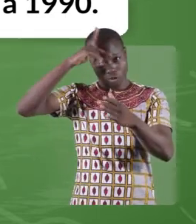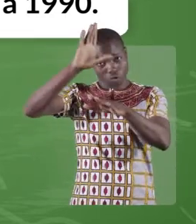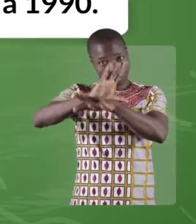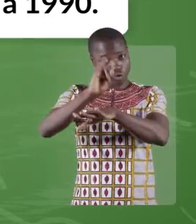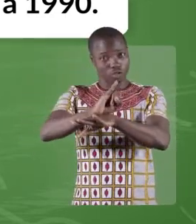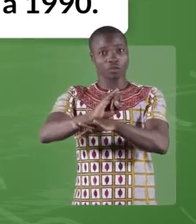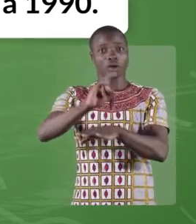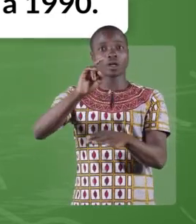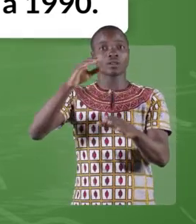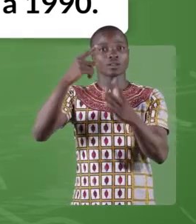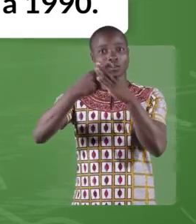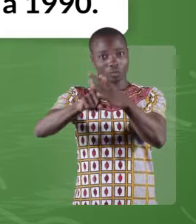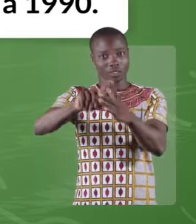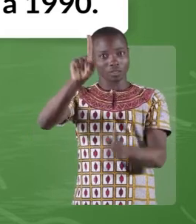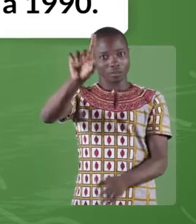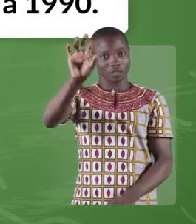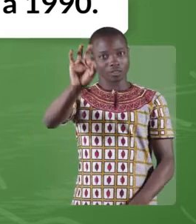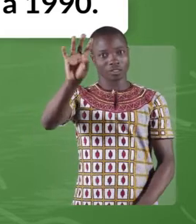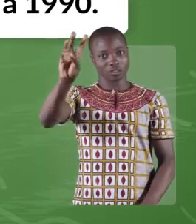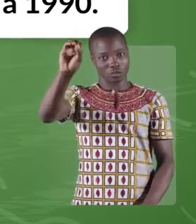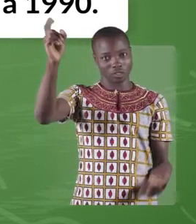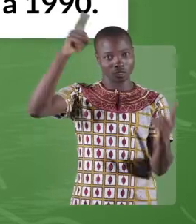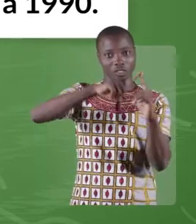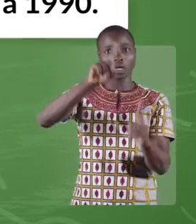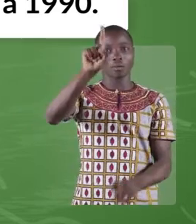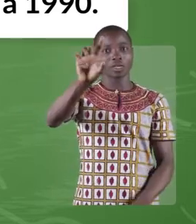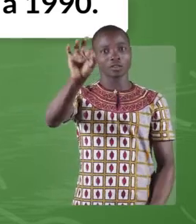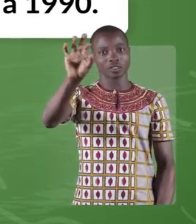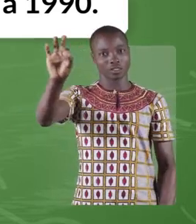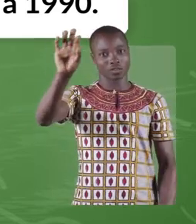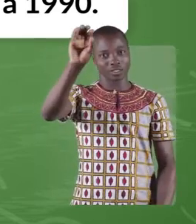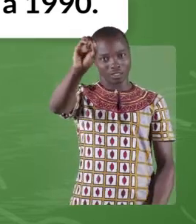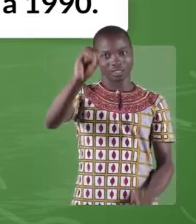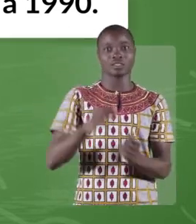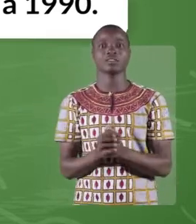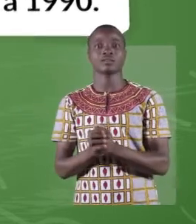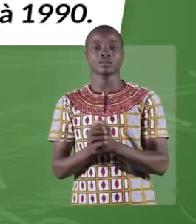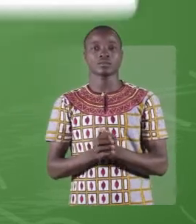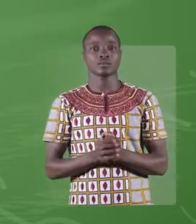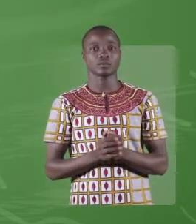à 1990 qui est marquée par un parti unique dans les faits.